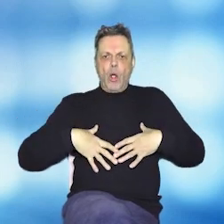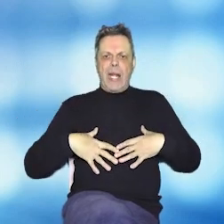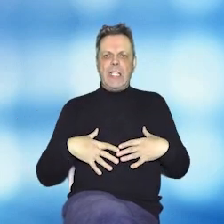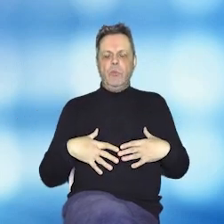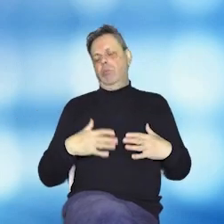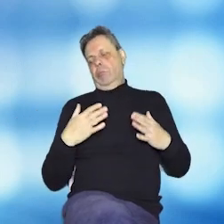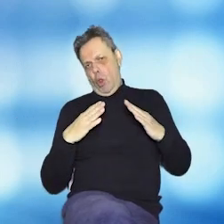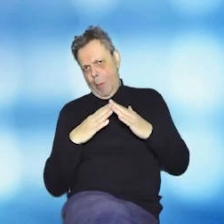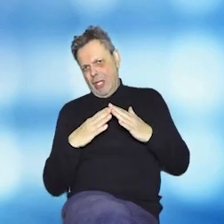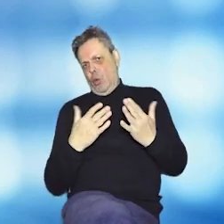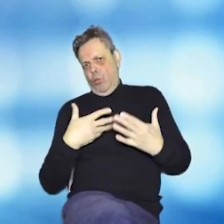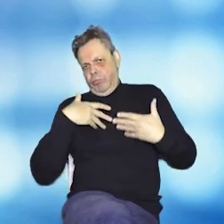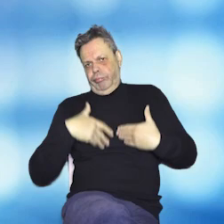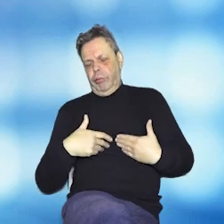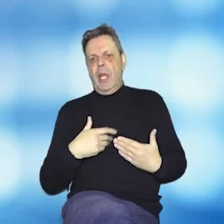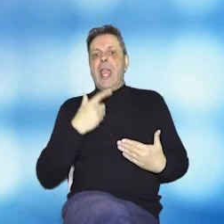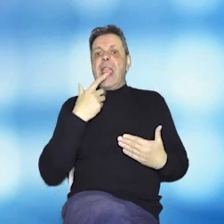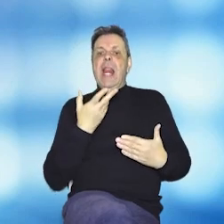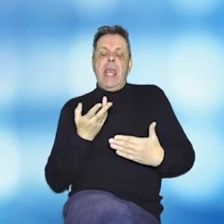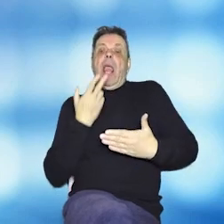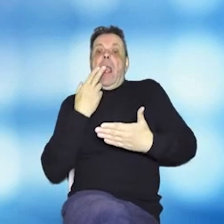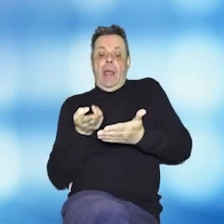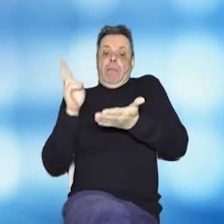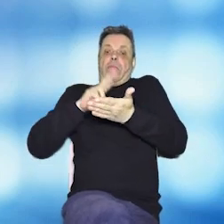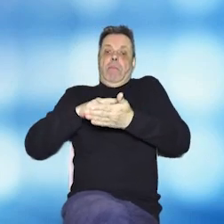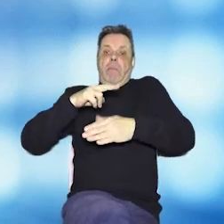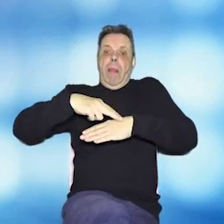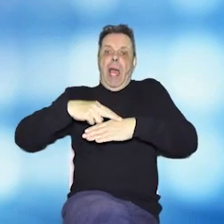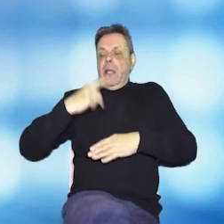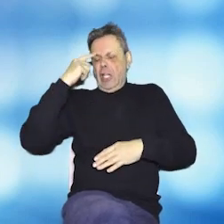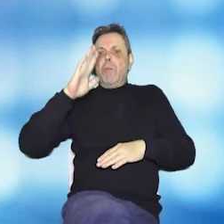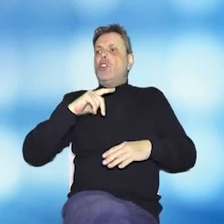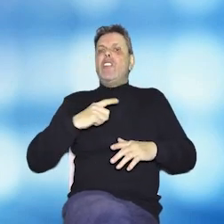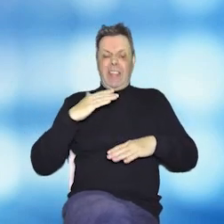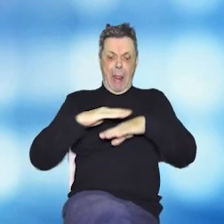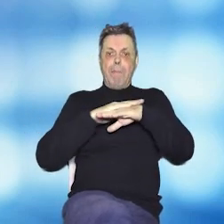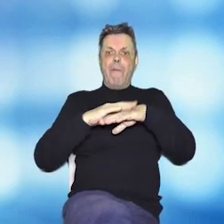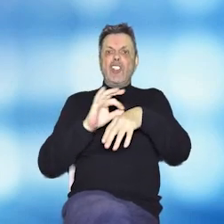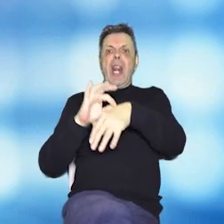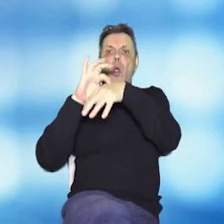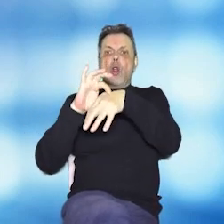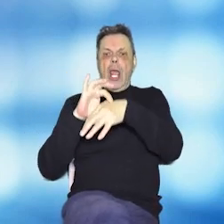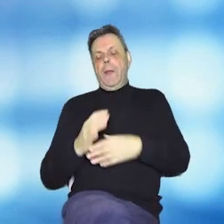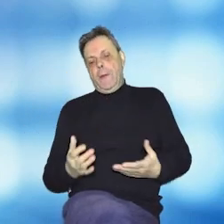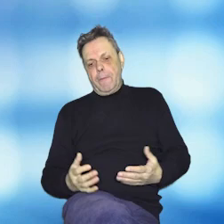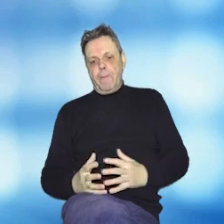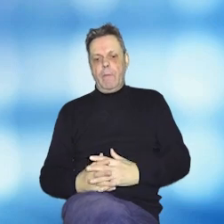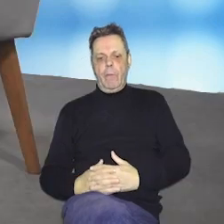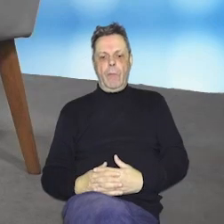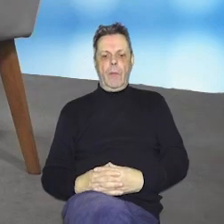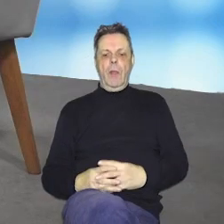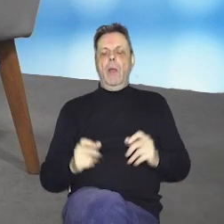zovemo domaćinu, jel da? Mm-hmm. Ili na njemu, može živjeti i na površini, primjerice, kože. Ili to buha, na